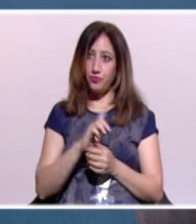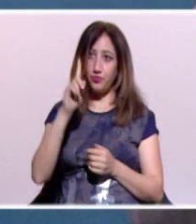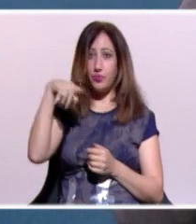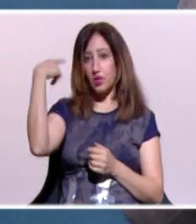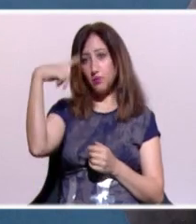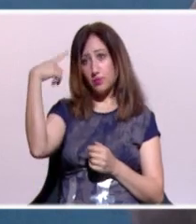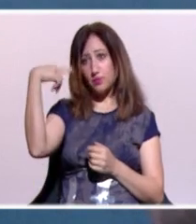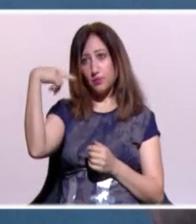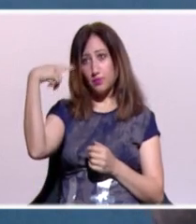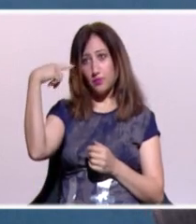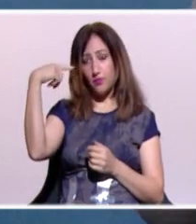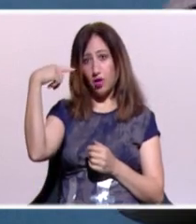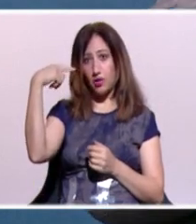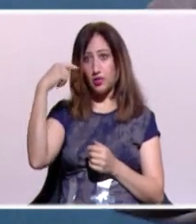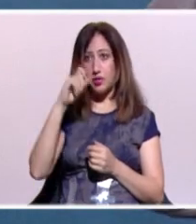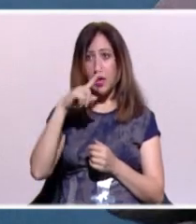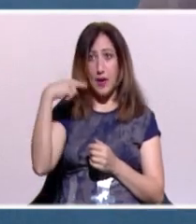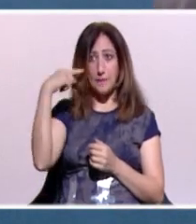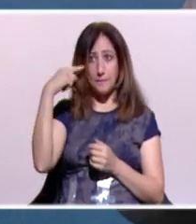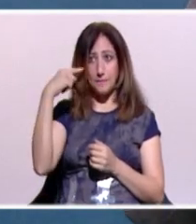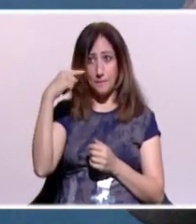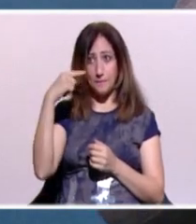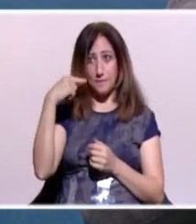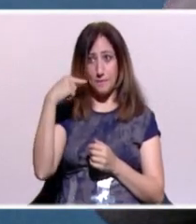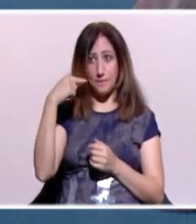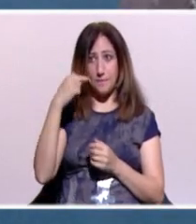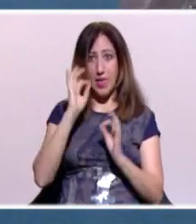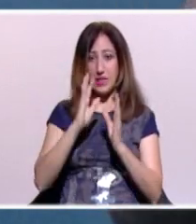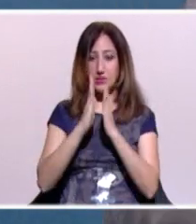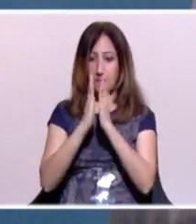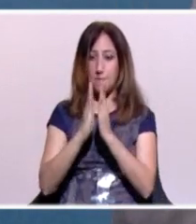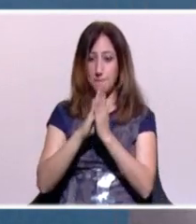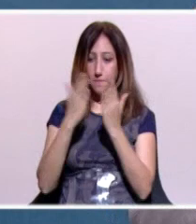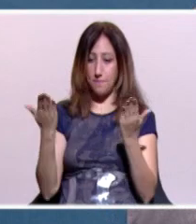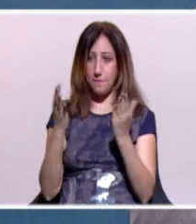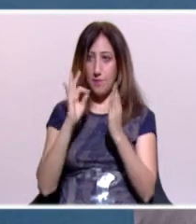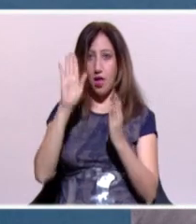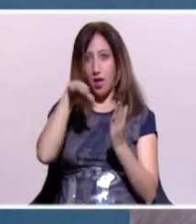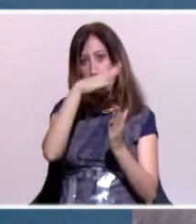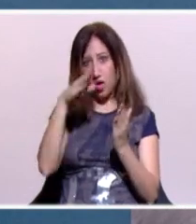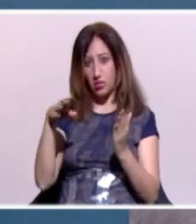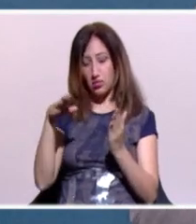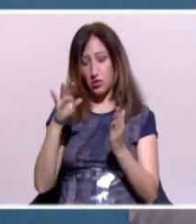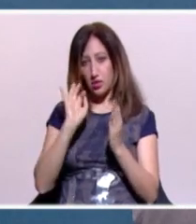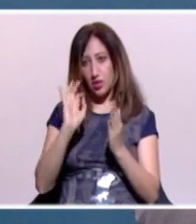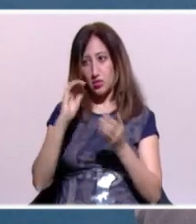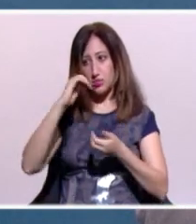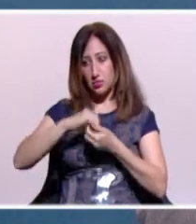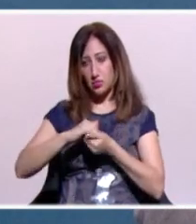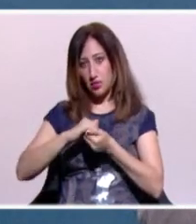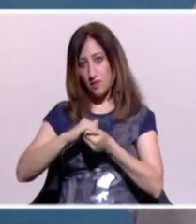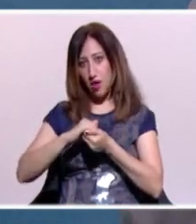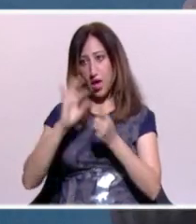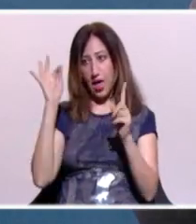بتفكر لوجه الله. الناس دي عندها اجنده، والاجنده دي سواء كانوا بيتفقوا فيها مع اخرين